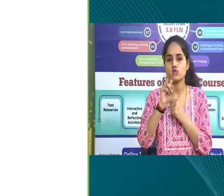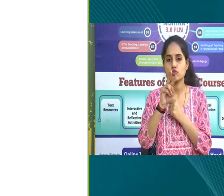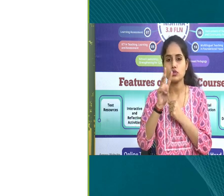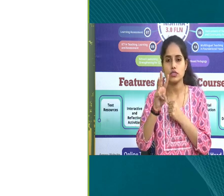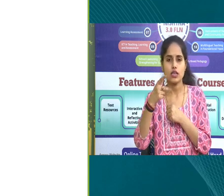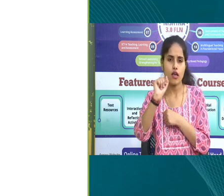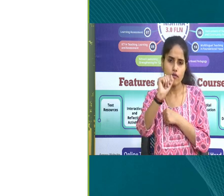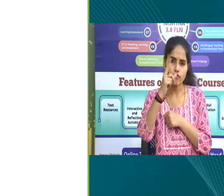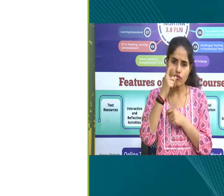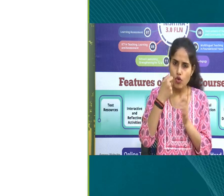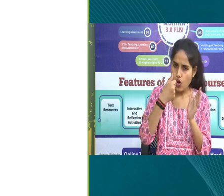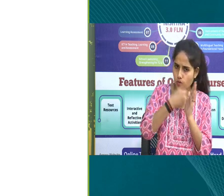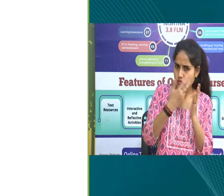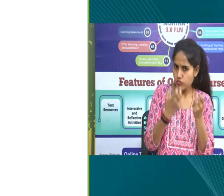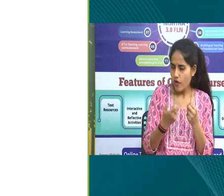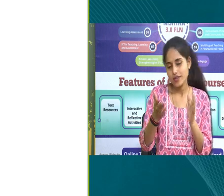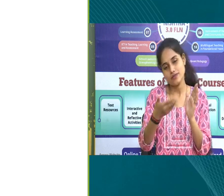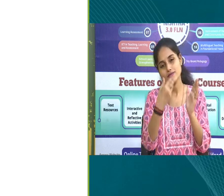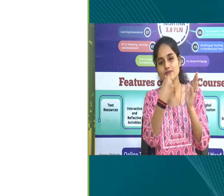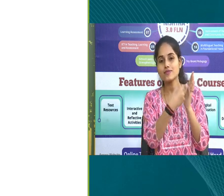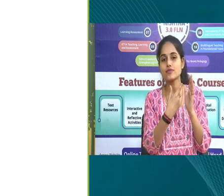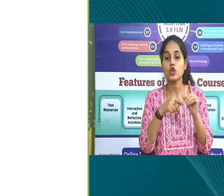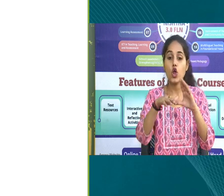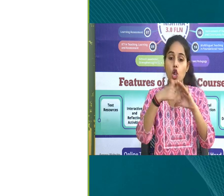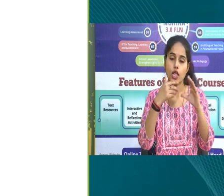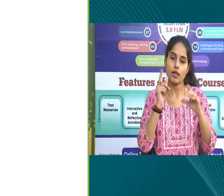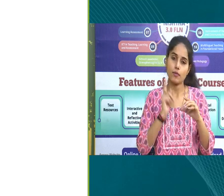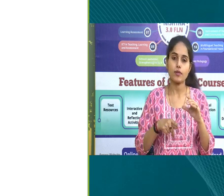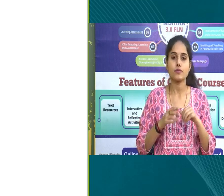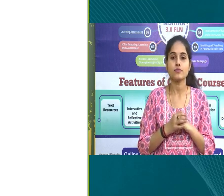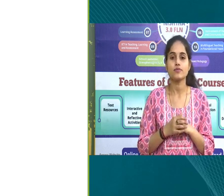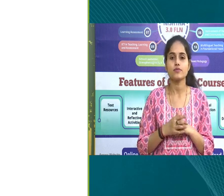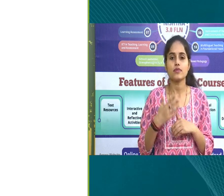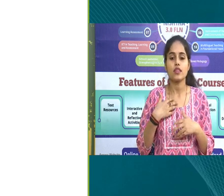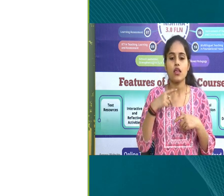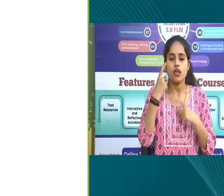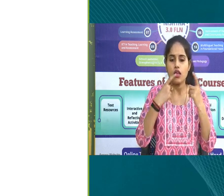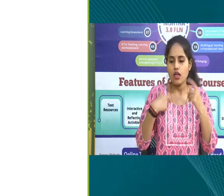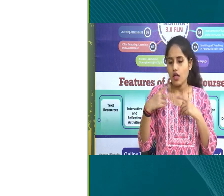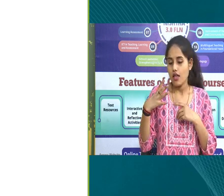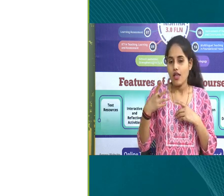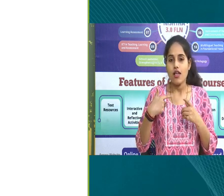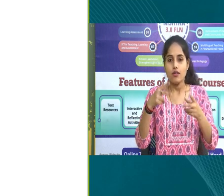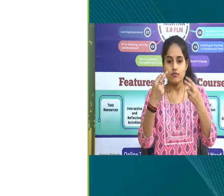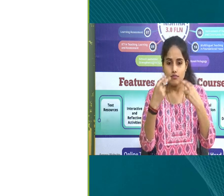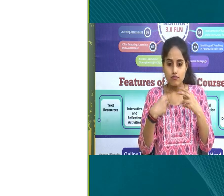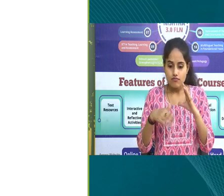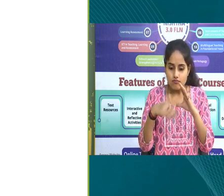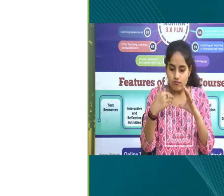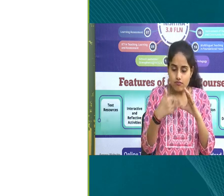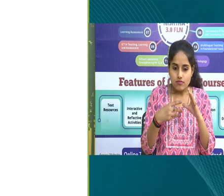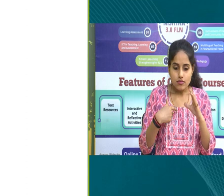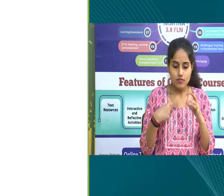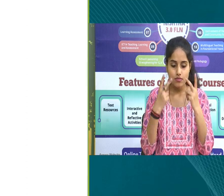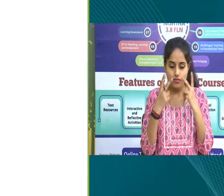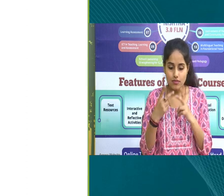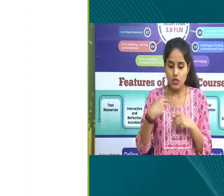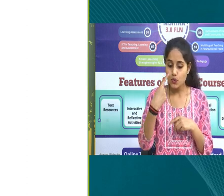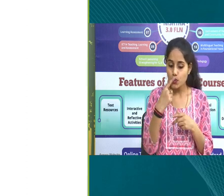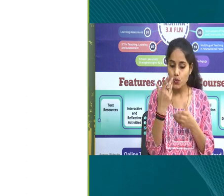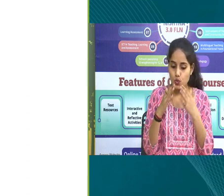वह कल पिक है यदि आप उसे लगाना चाहते हैं ईमेल में भेजना चाहते हैं तो जरूर भेजिएगा ताकि हमें मालूम पड़े की किस जो है स्टूडेंट है ये